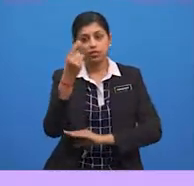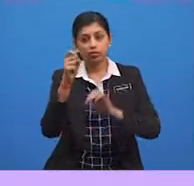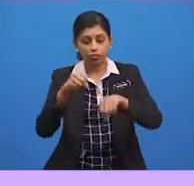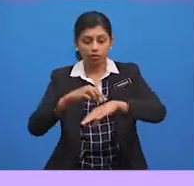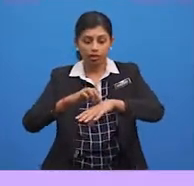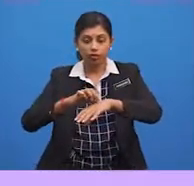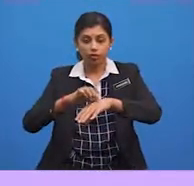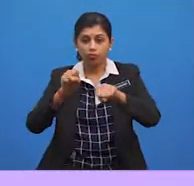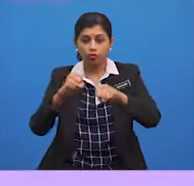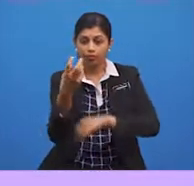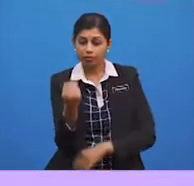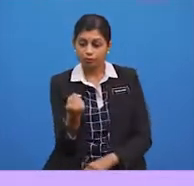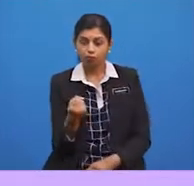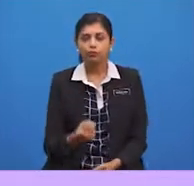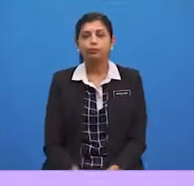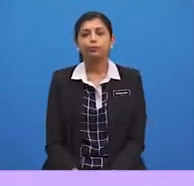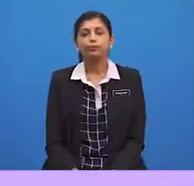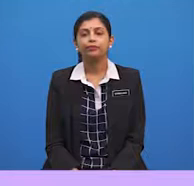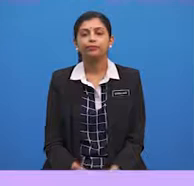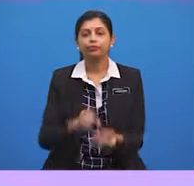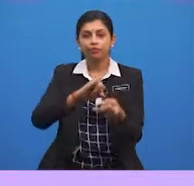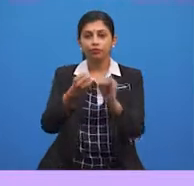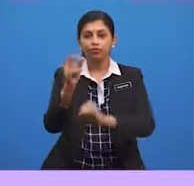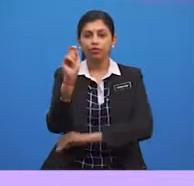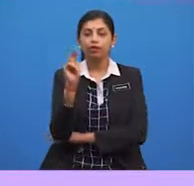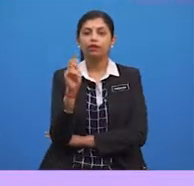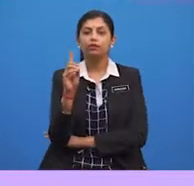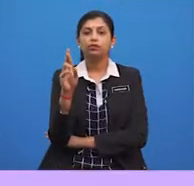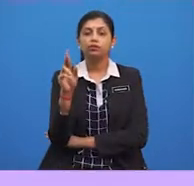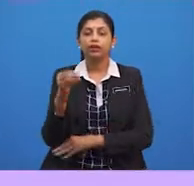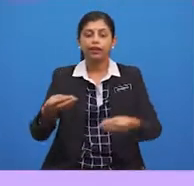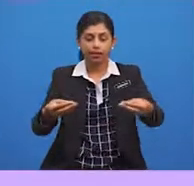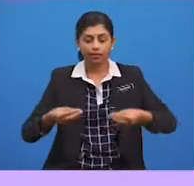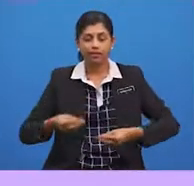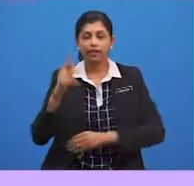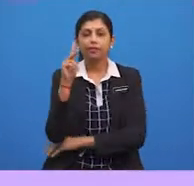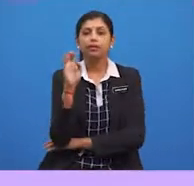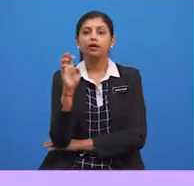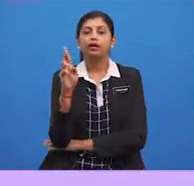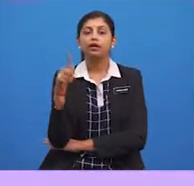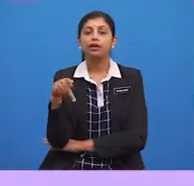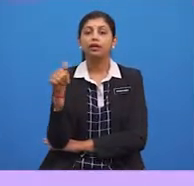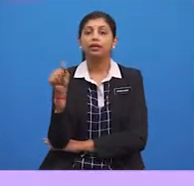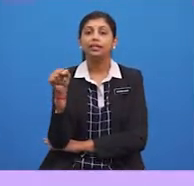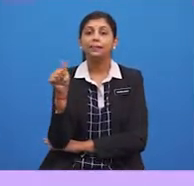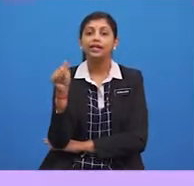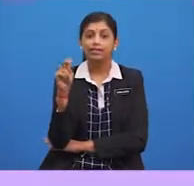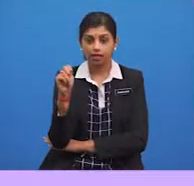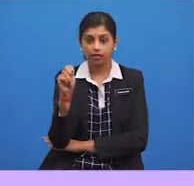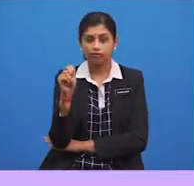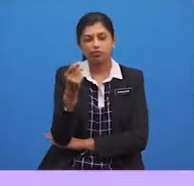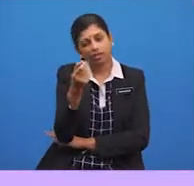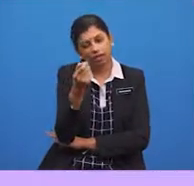saat. Iklim tundra menerima kerpasan tahunan yang sedikit,